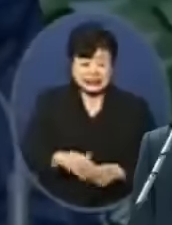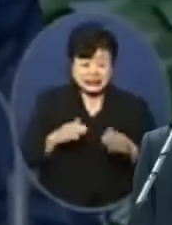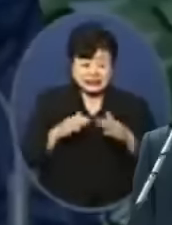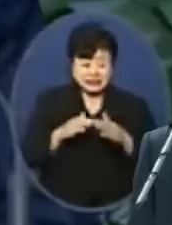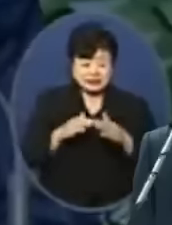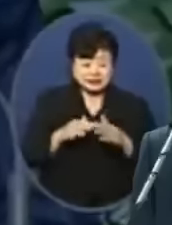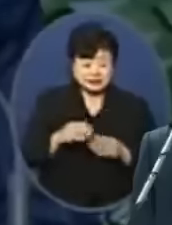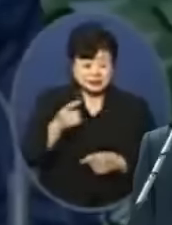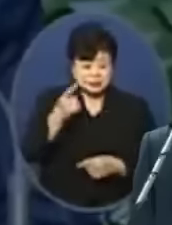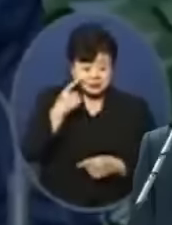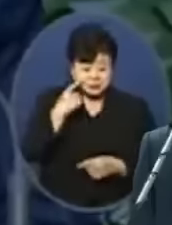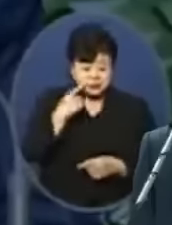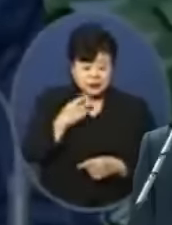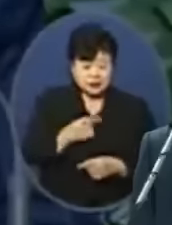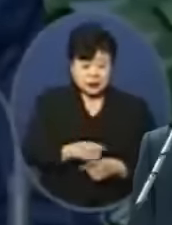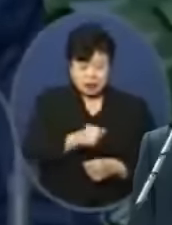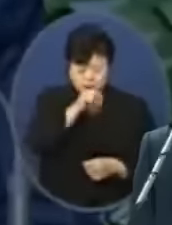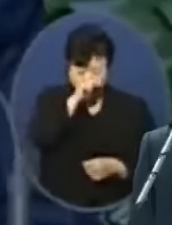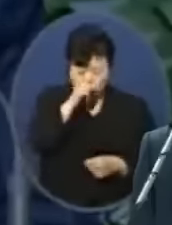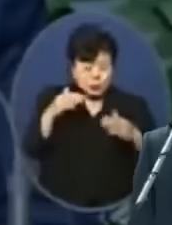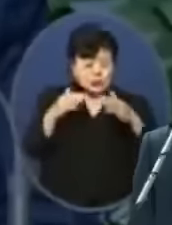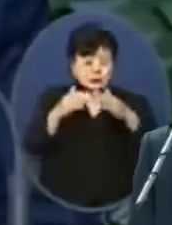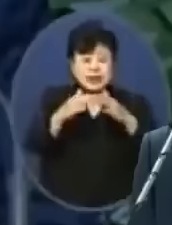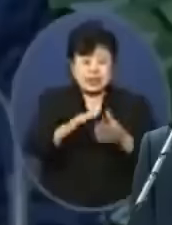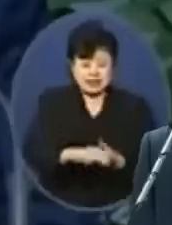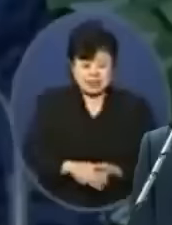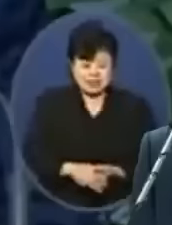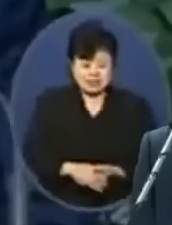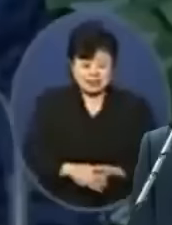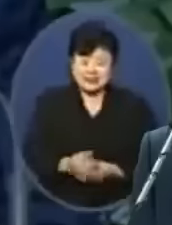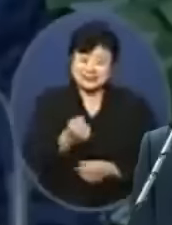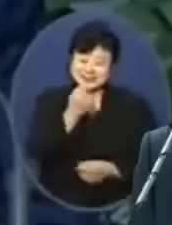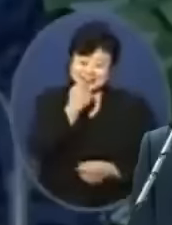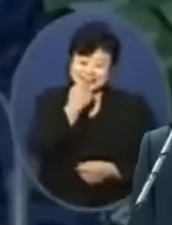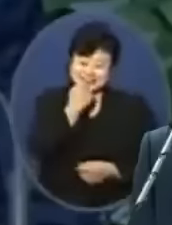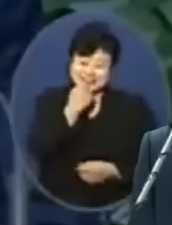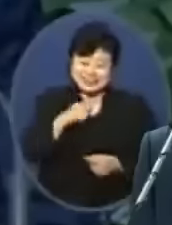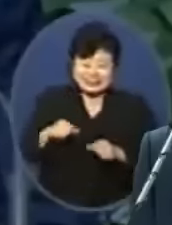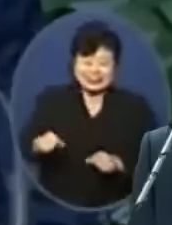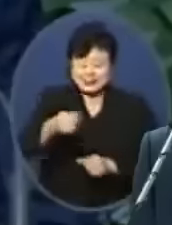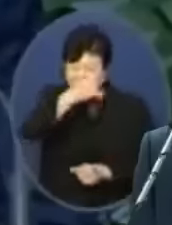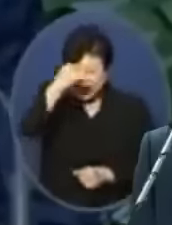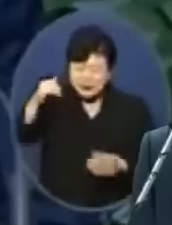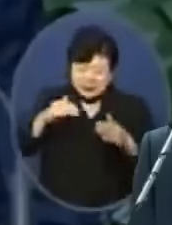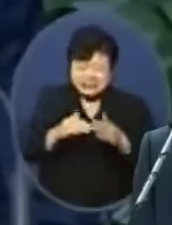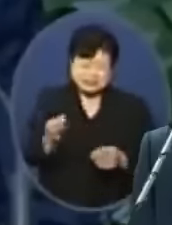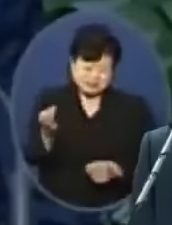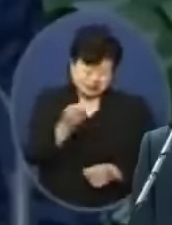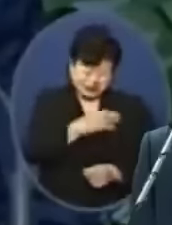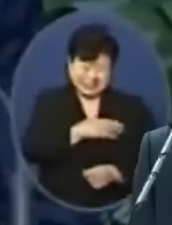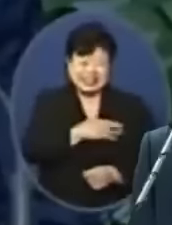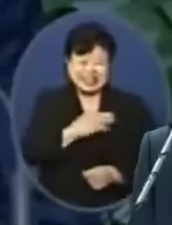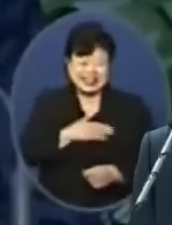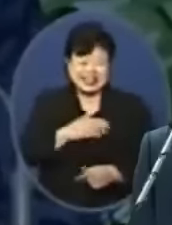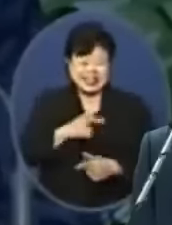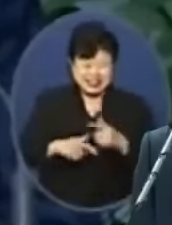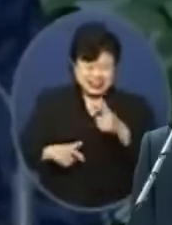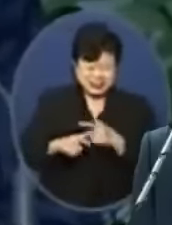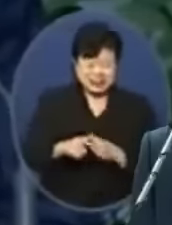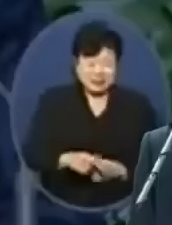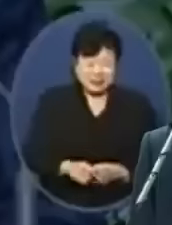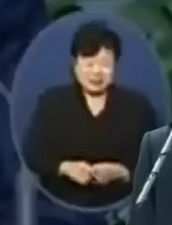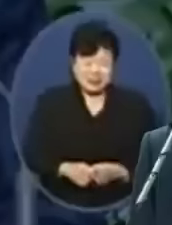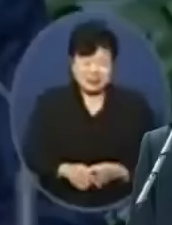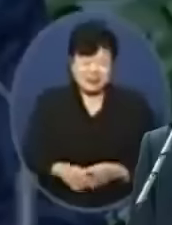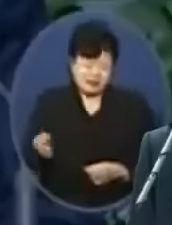집은 보니까 엄청나게 좋은 집이다. 그래서 내가 웃으면서 소재부 할머니 집이 이렇게 좋은 거 보니 나는